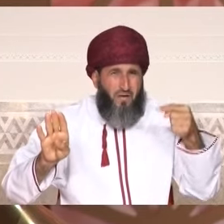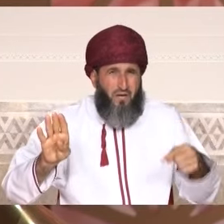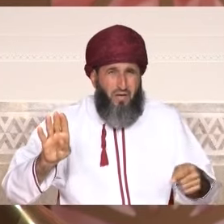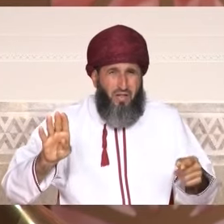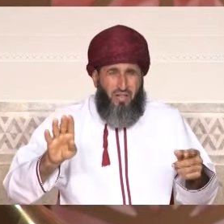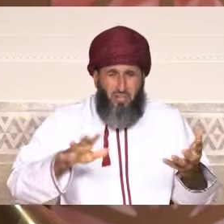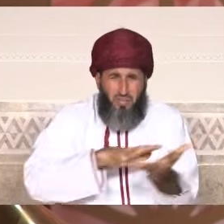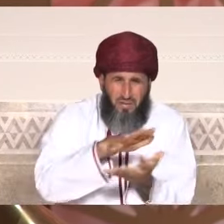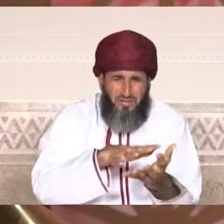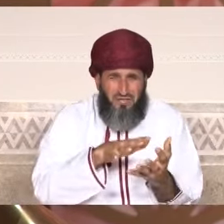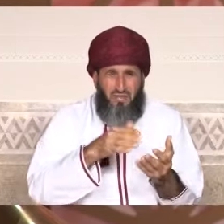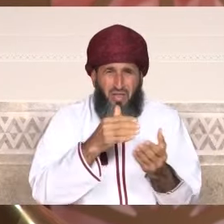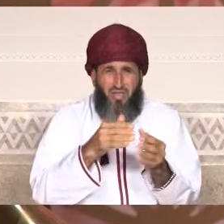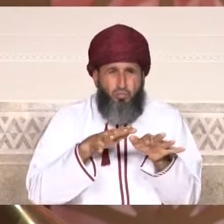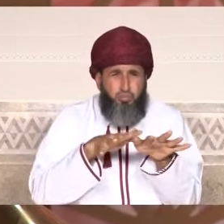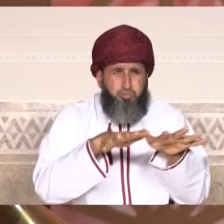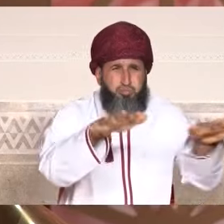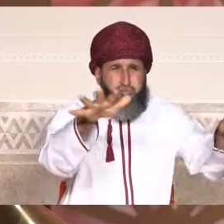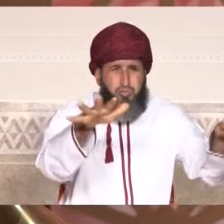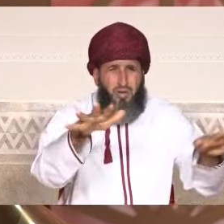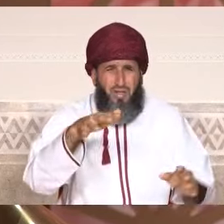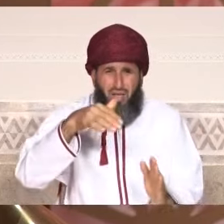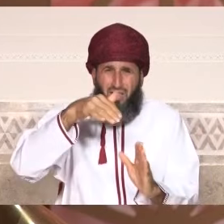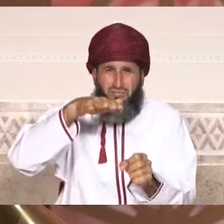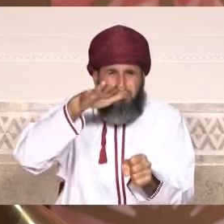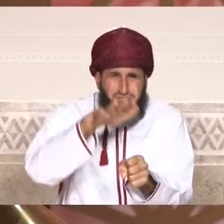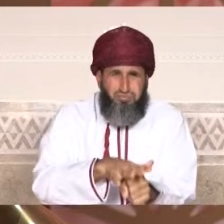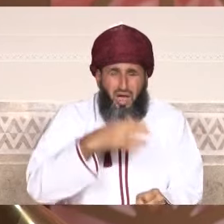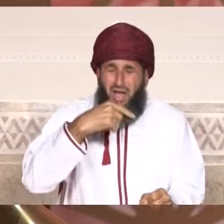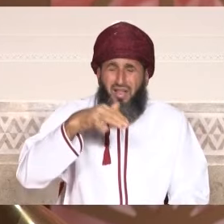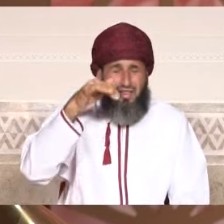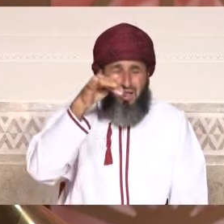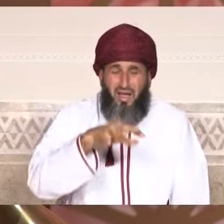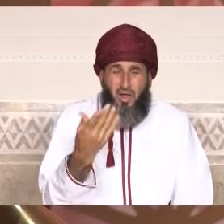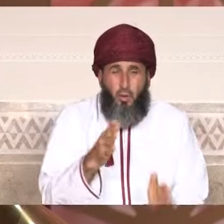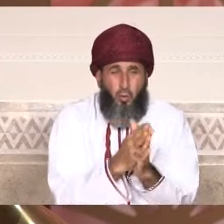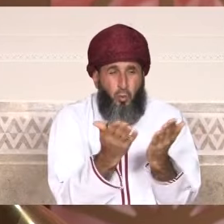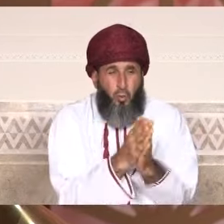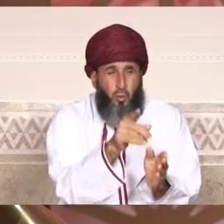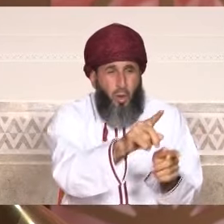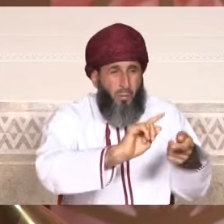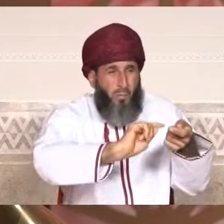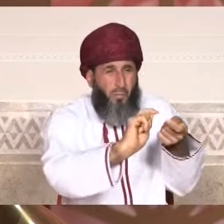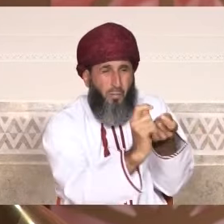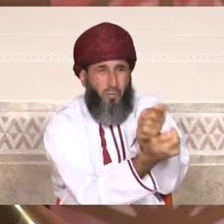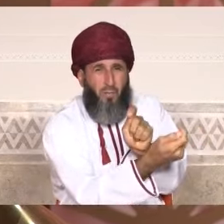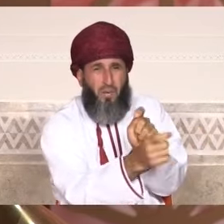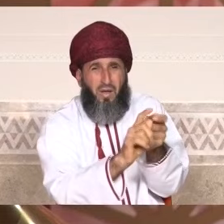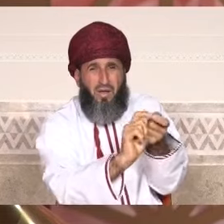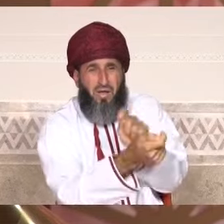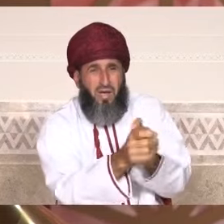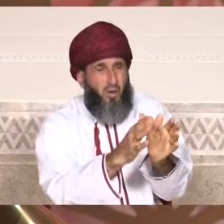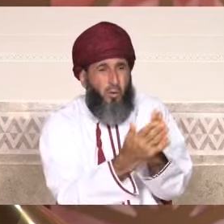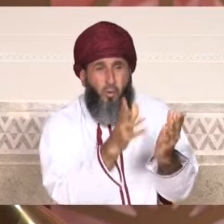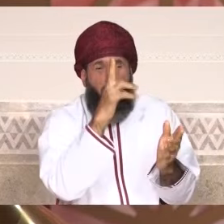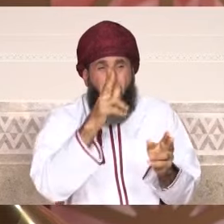والرذائل فشت فيهم وطمست معالم الكتب التي أنزلت عليهم وهدايات